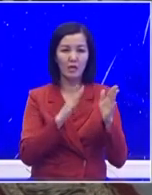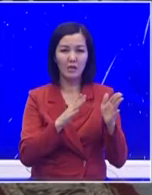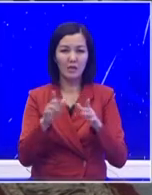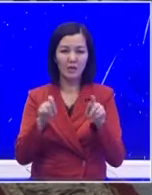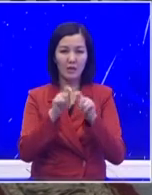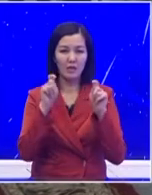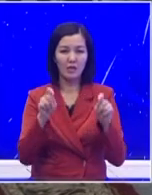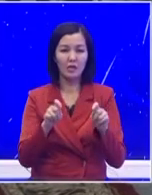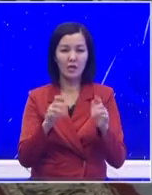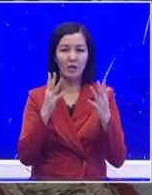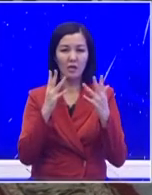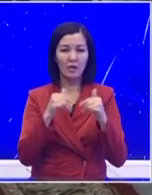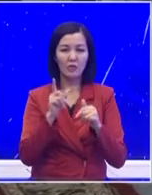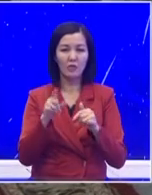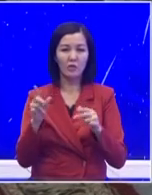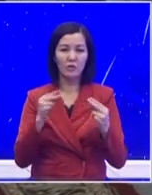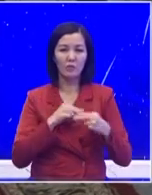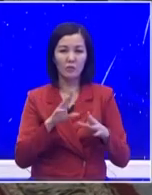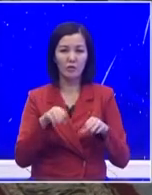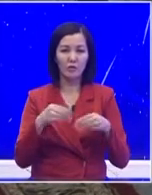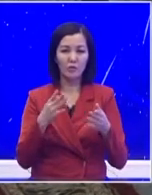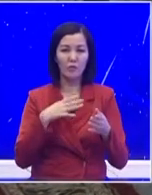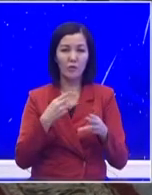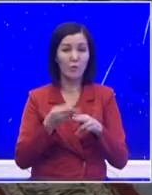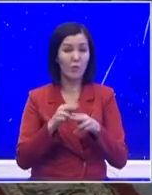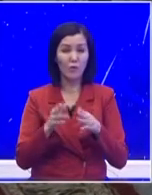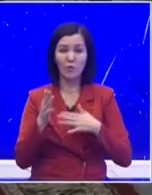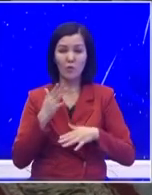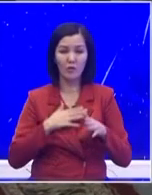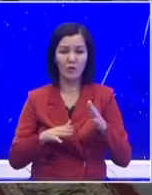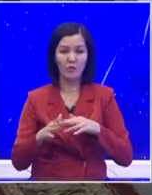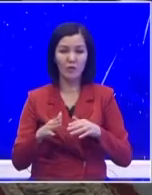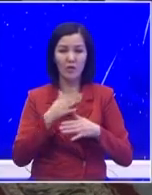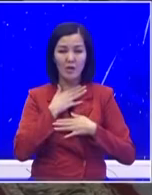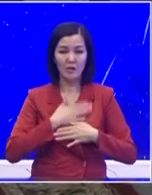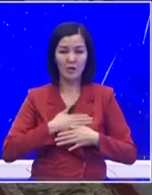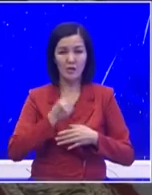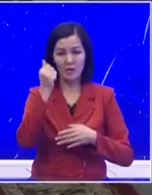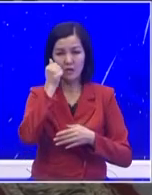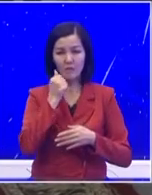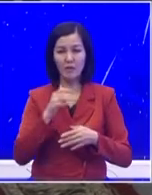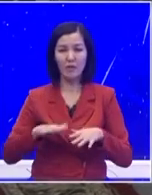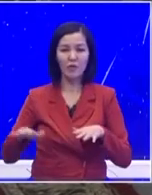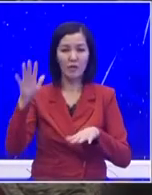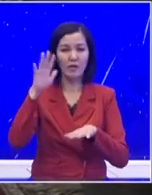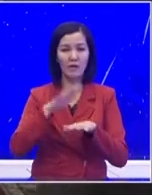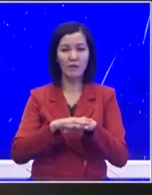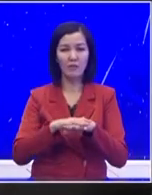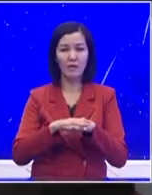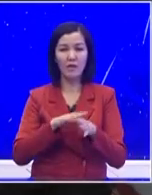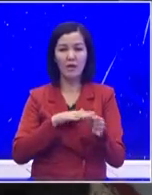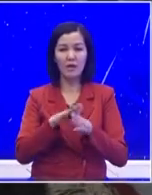көбейтіп, 30 адамға жұмыс тауып берді. Мен осыған қатты риза болдым. Сондықтан мен аудан әкіміне атқарған